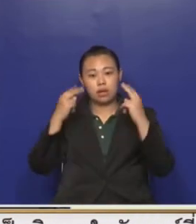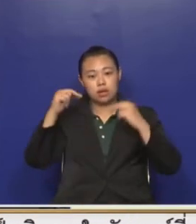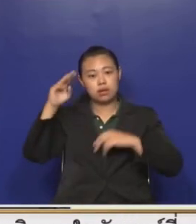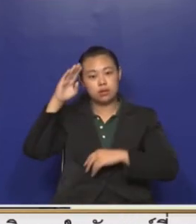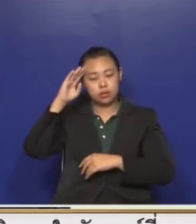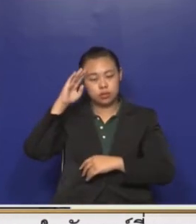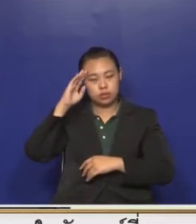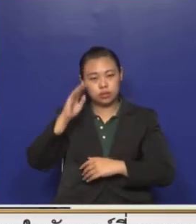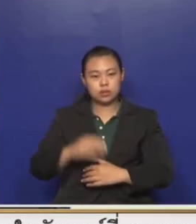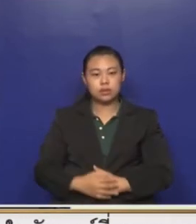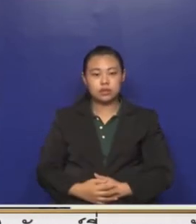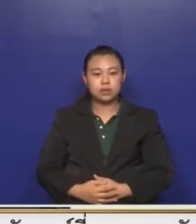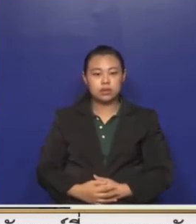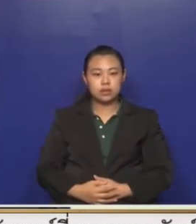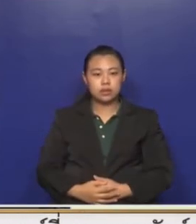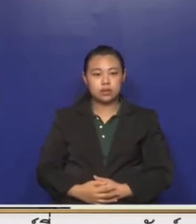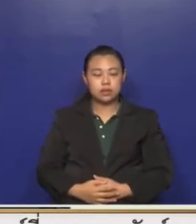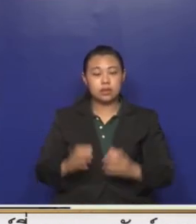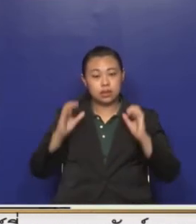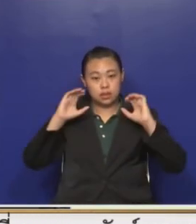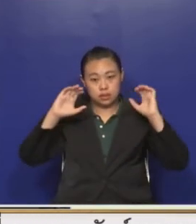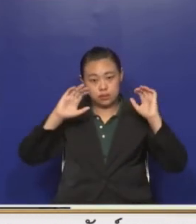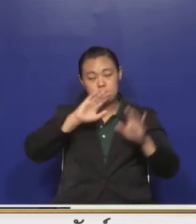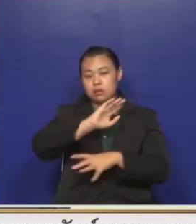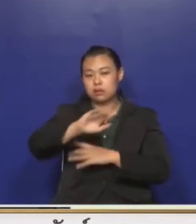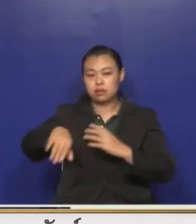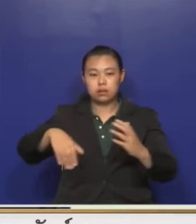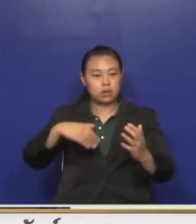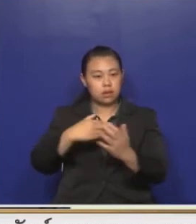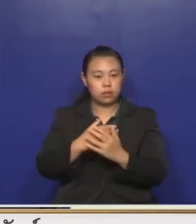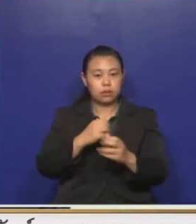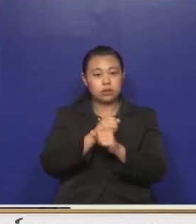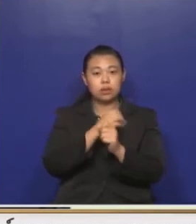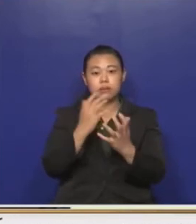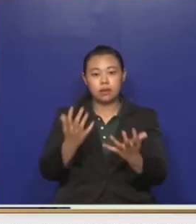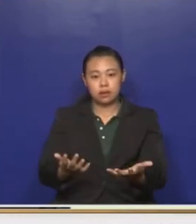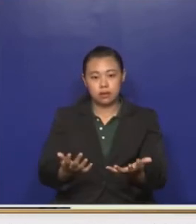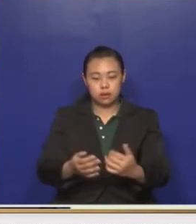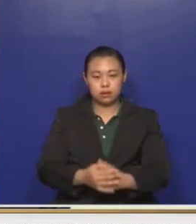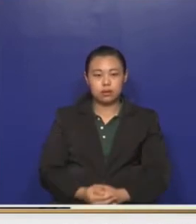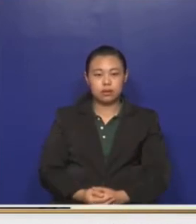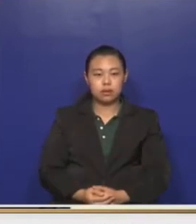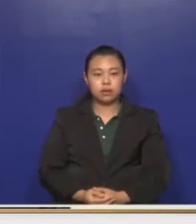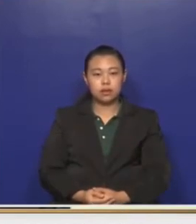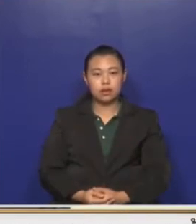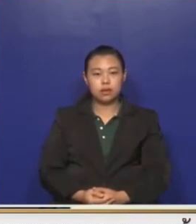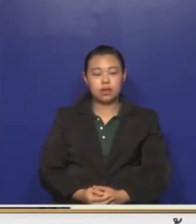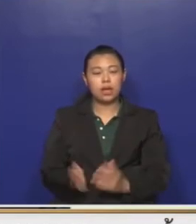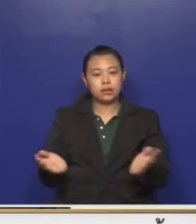ยไท์เจณ็น